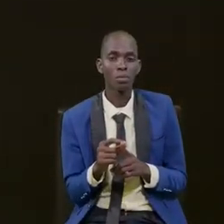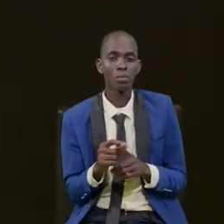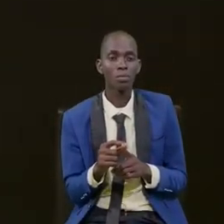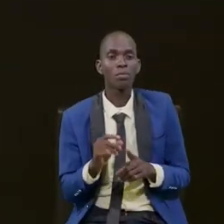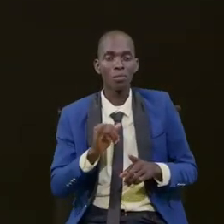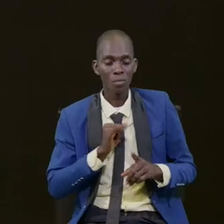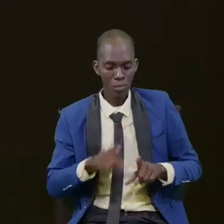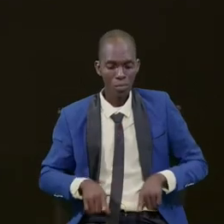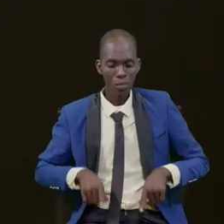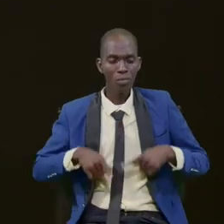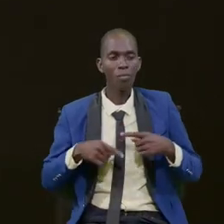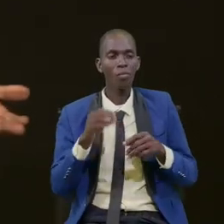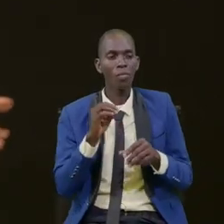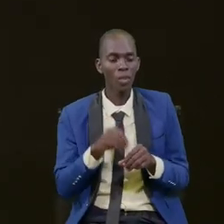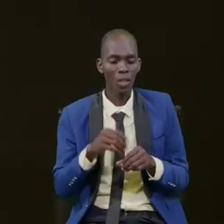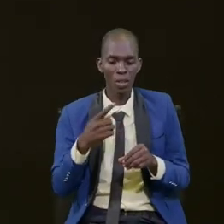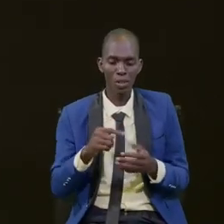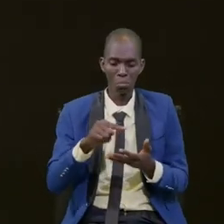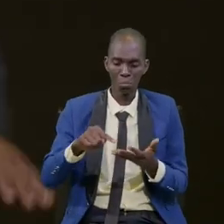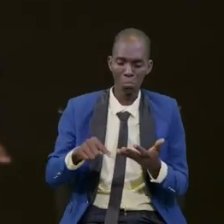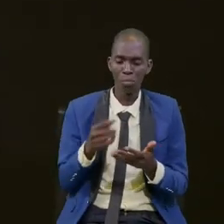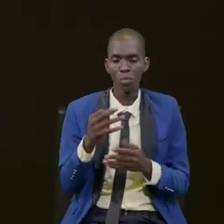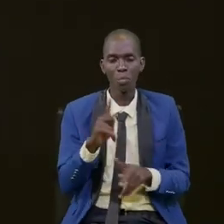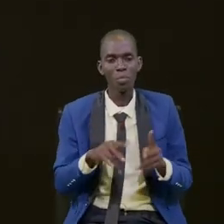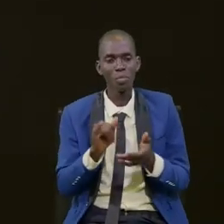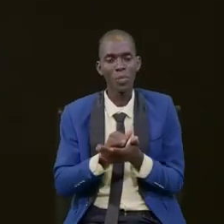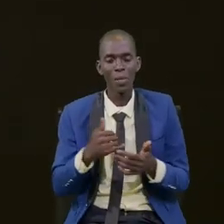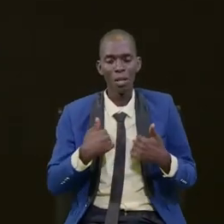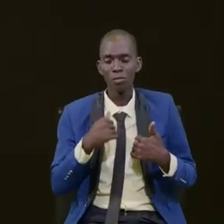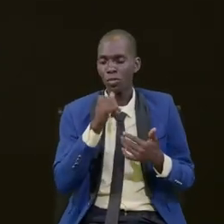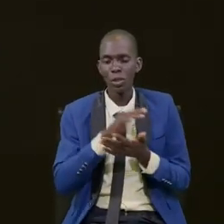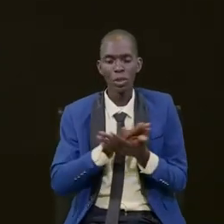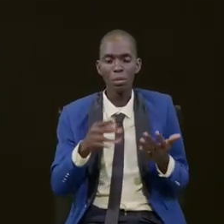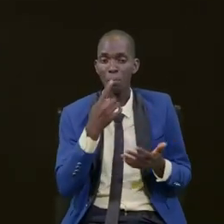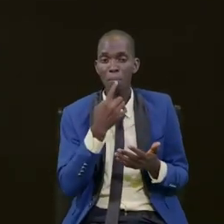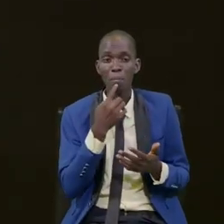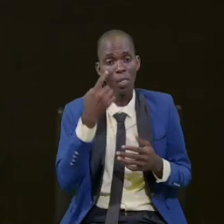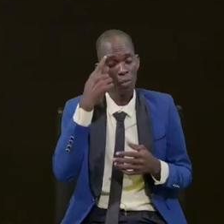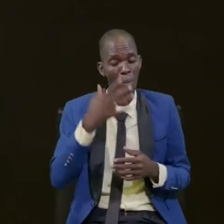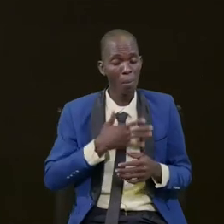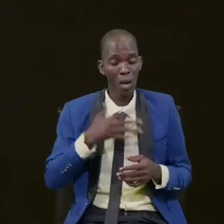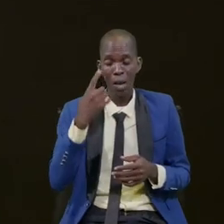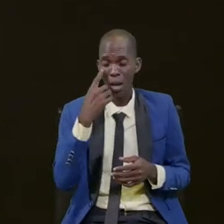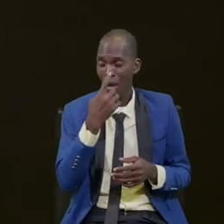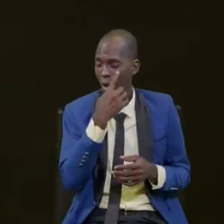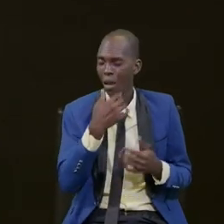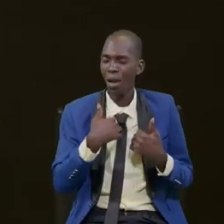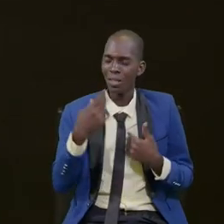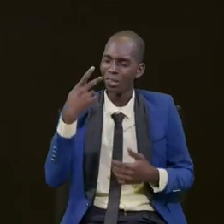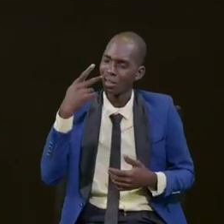j'habite au milieu d'un peuple dont les lèvres sont impures et mes yeux ont vu le